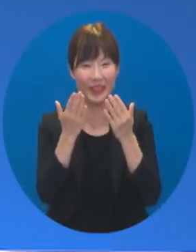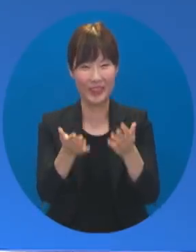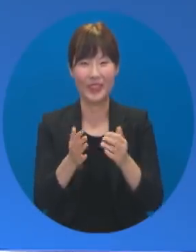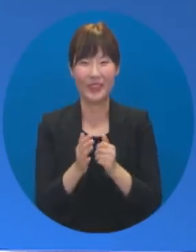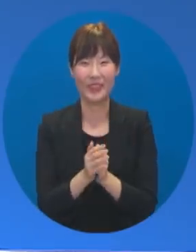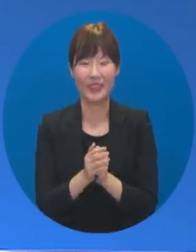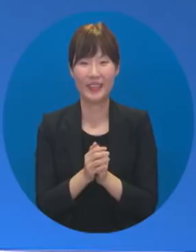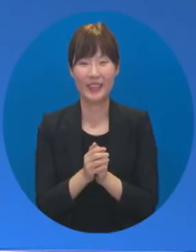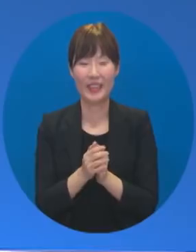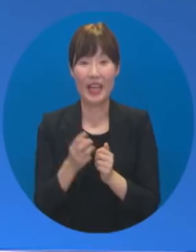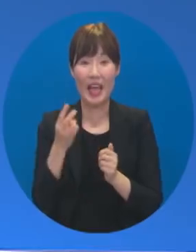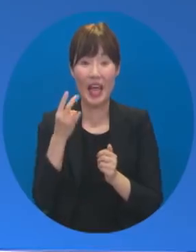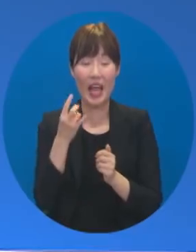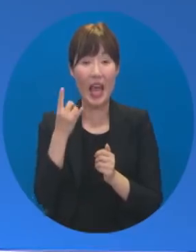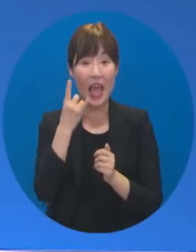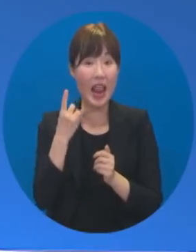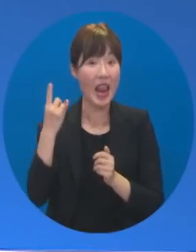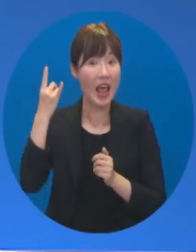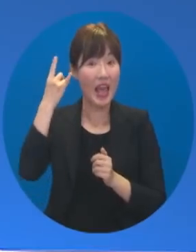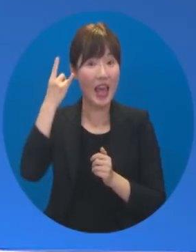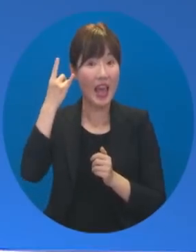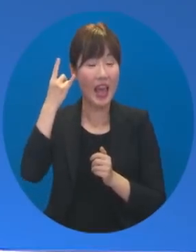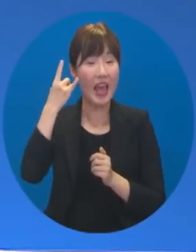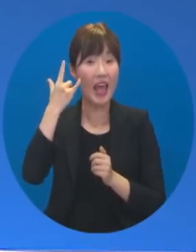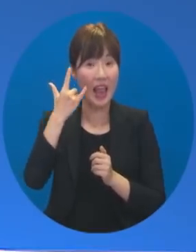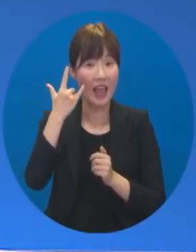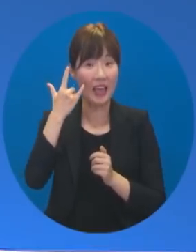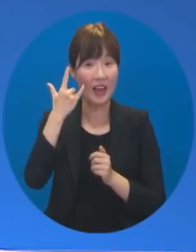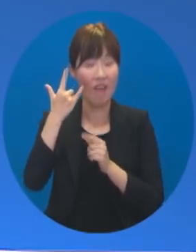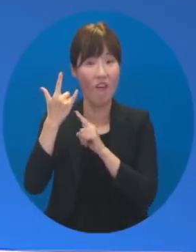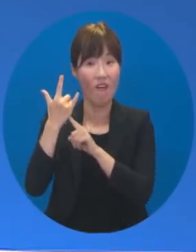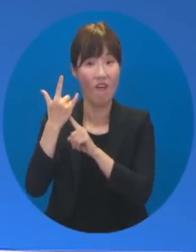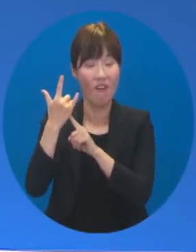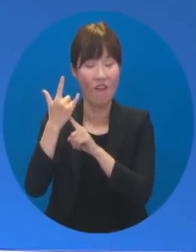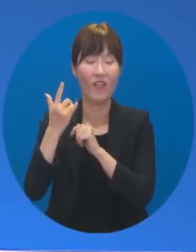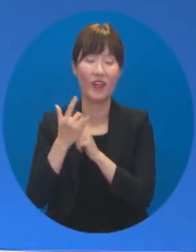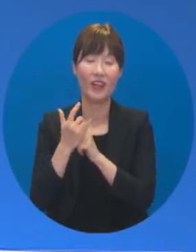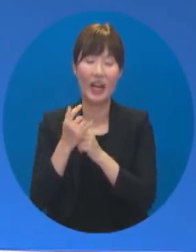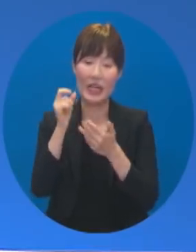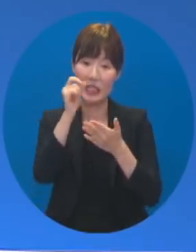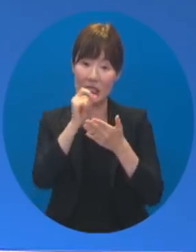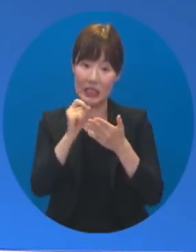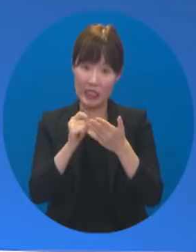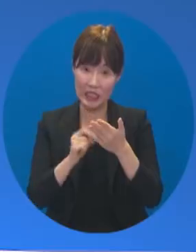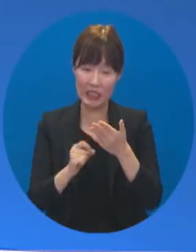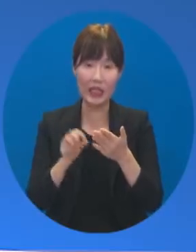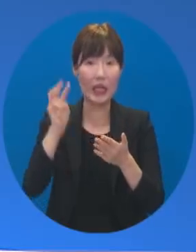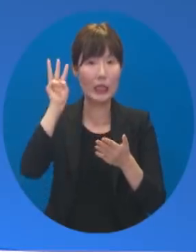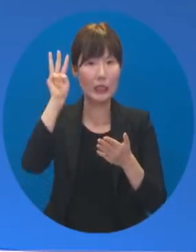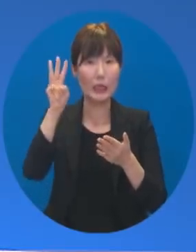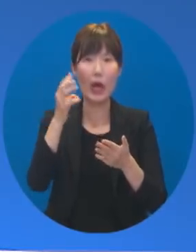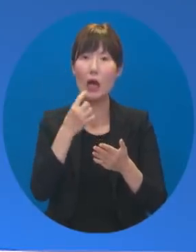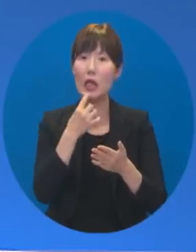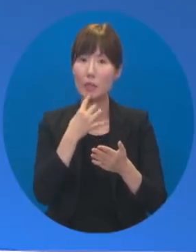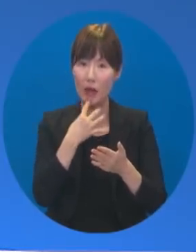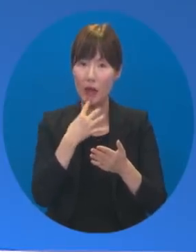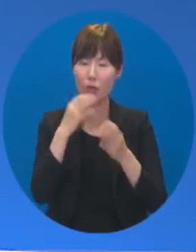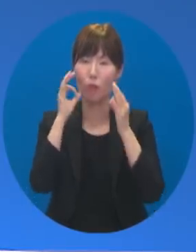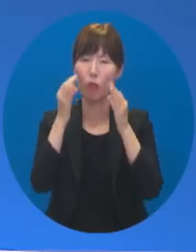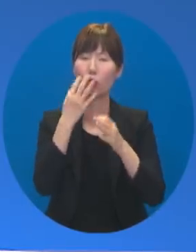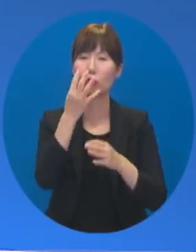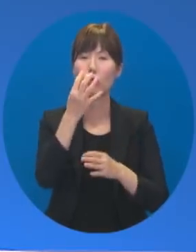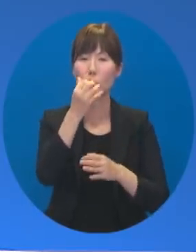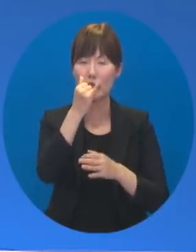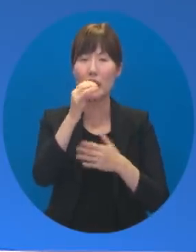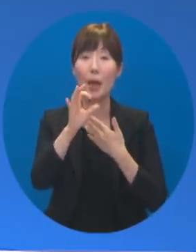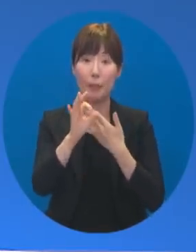헬렌 켈러가 쓴 위대한 그 예 헬렌 켈러가 쓴 사흘만 볼 수 있다면 이라는 수필집에 그